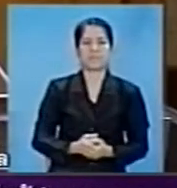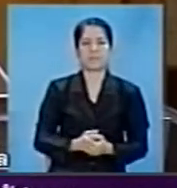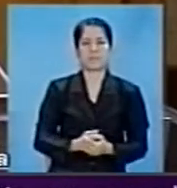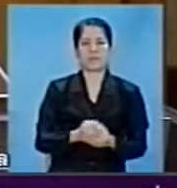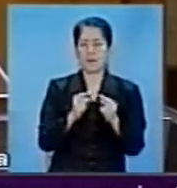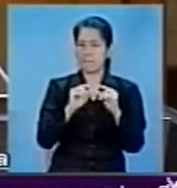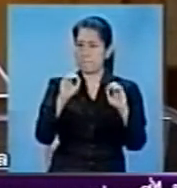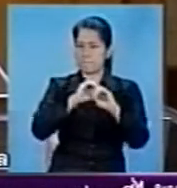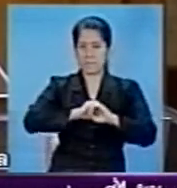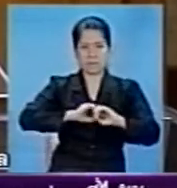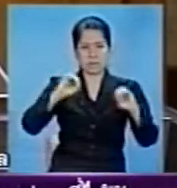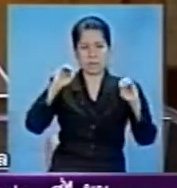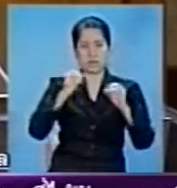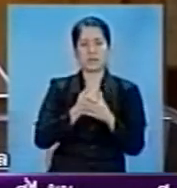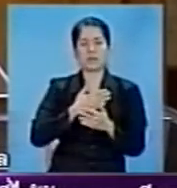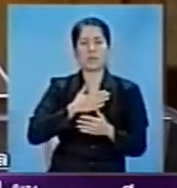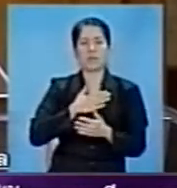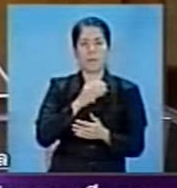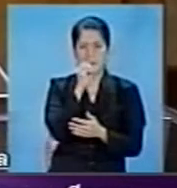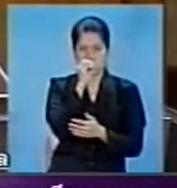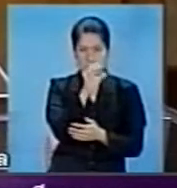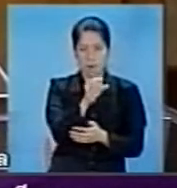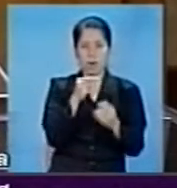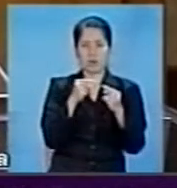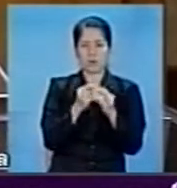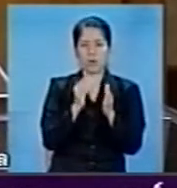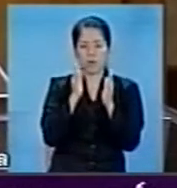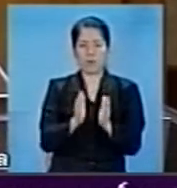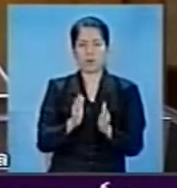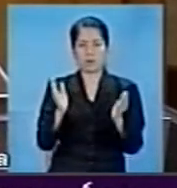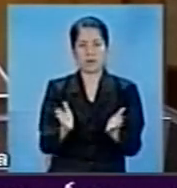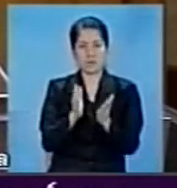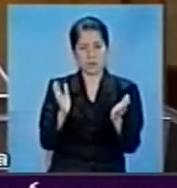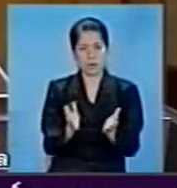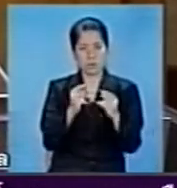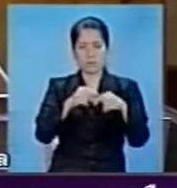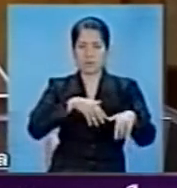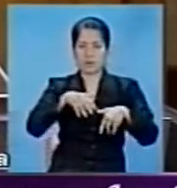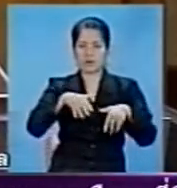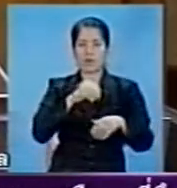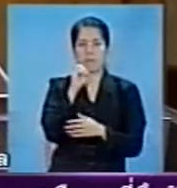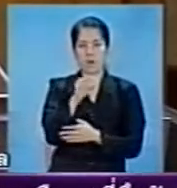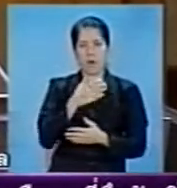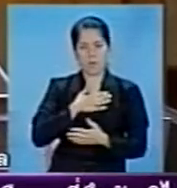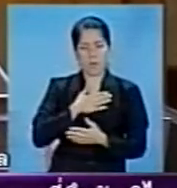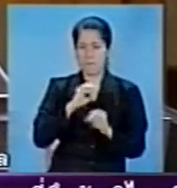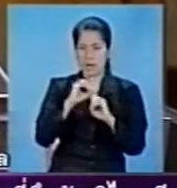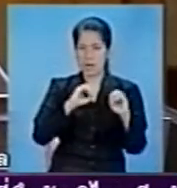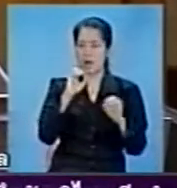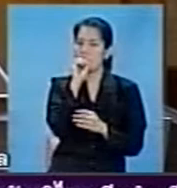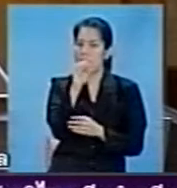ยังไม่เคยมีครั้งใดเลยครับที่ผมไปลั่นวาจากับผู้สนับสนุนของตัวเองหรือกับสาธารณะว่าผมจะต้องอยู่ครบวา